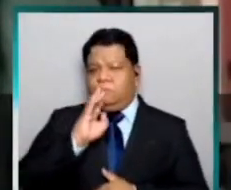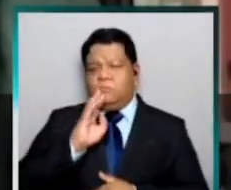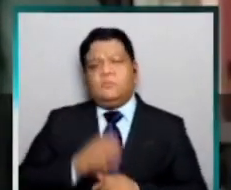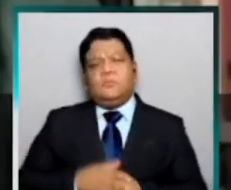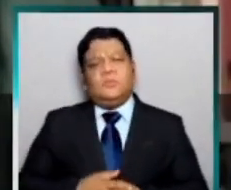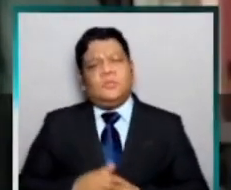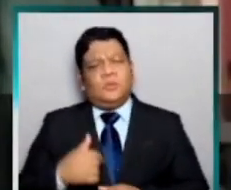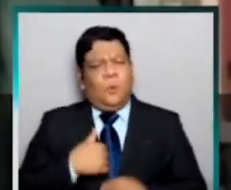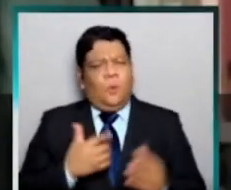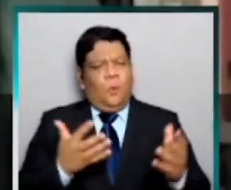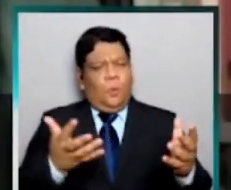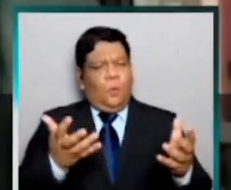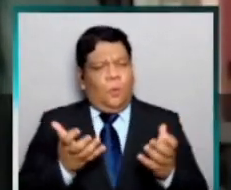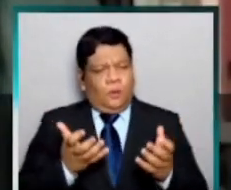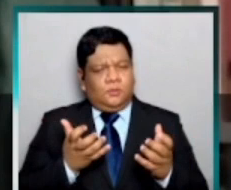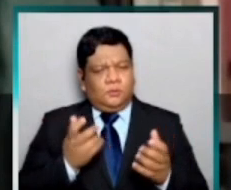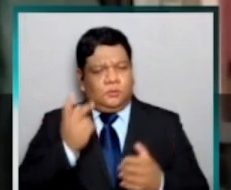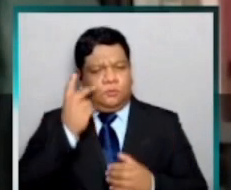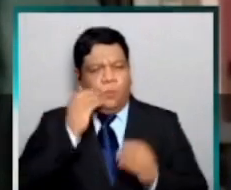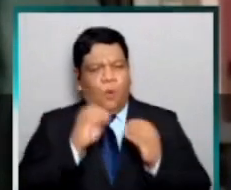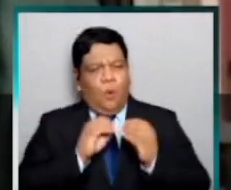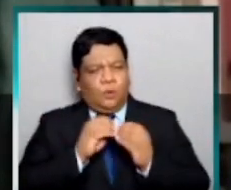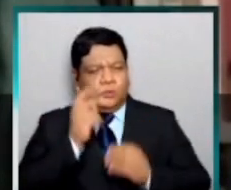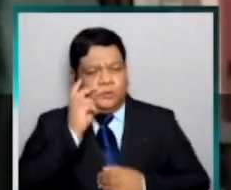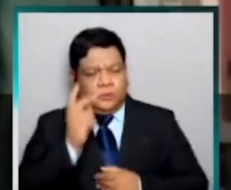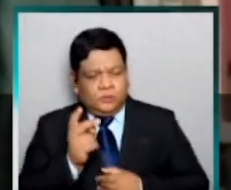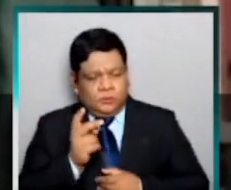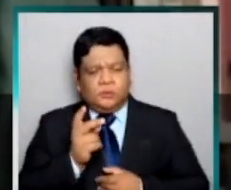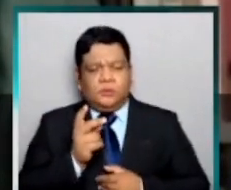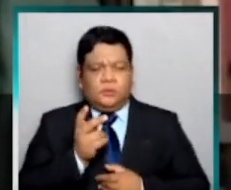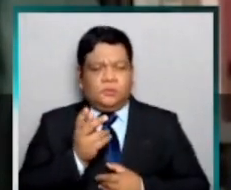yung mga initiative ng ating mga ordinary people